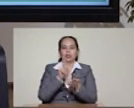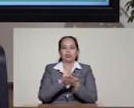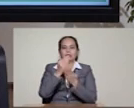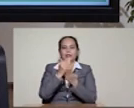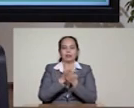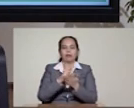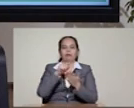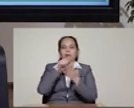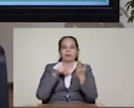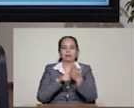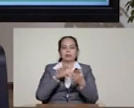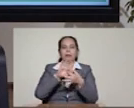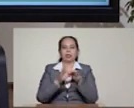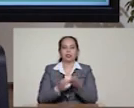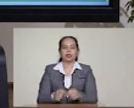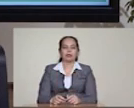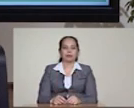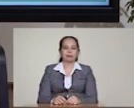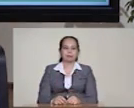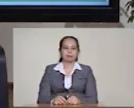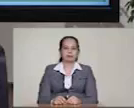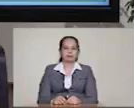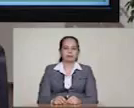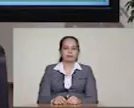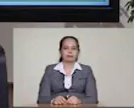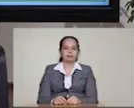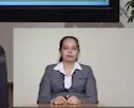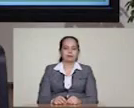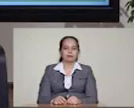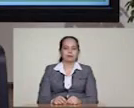ними вопросительные предложения.